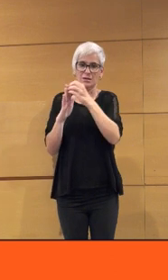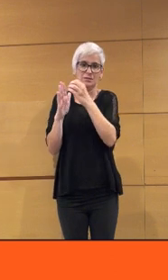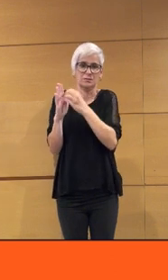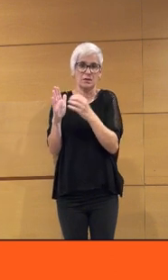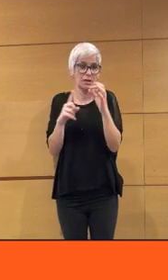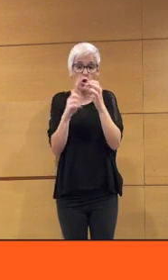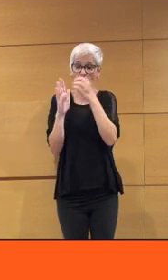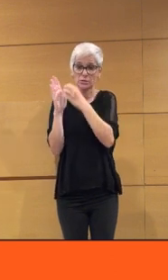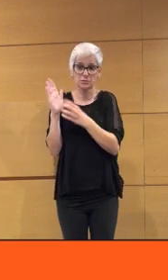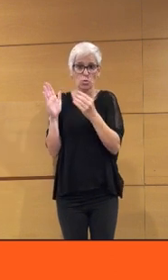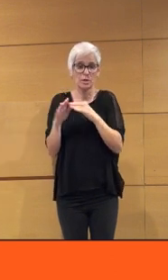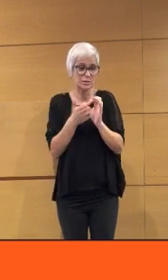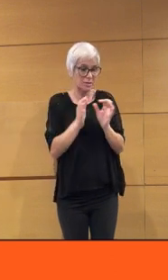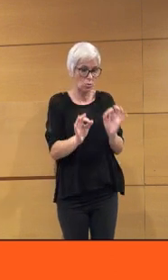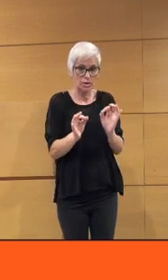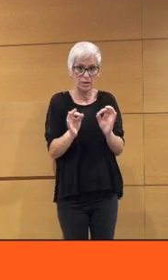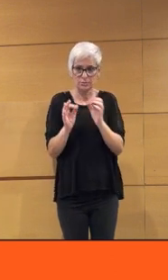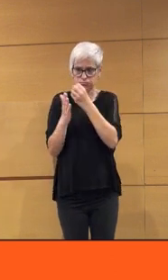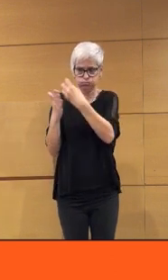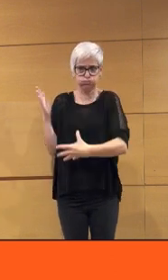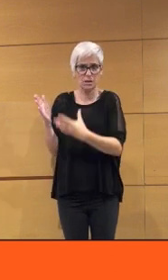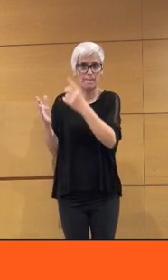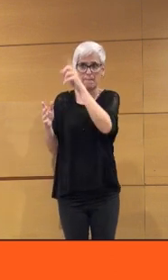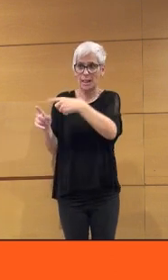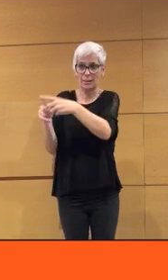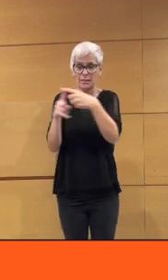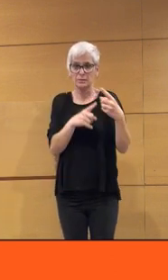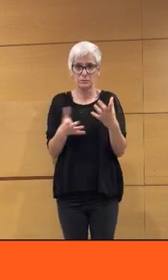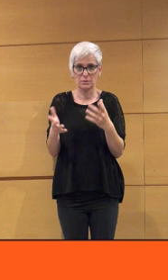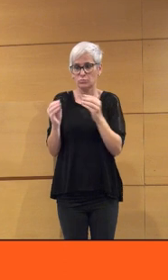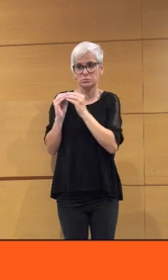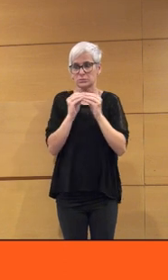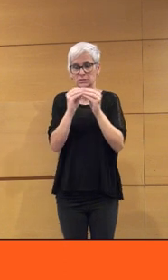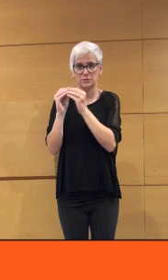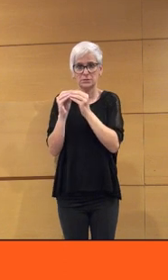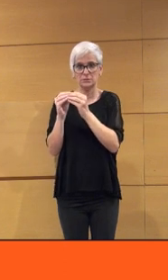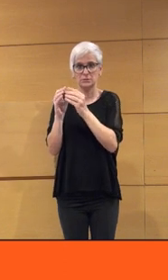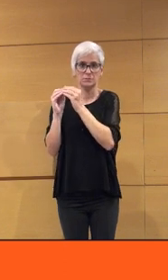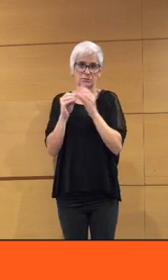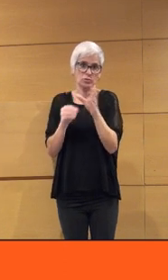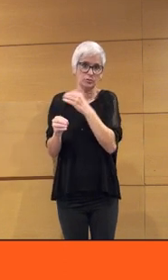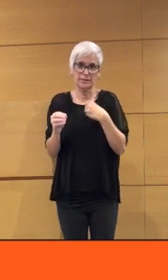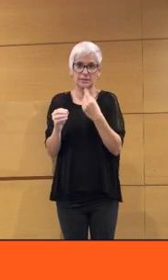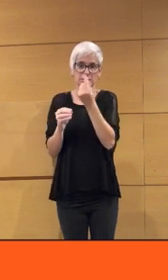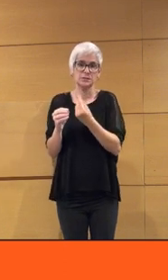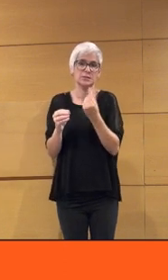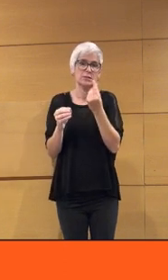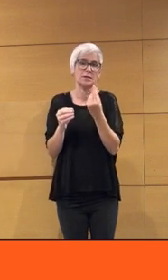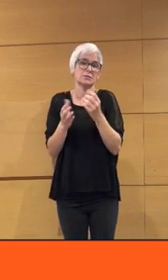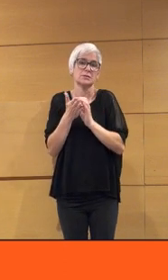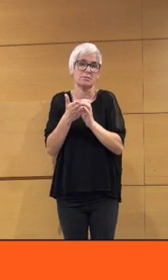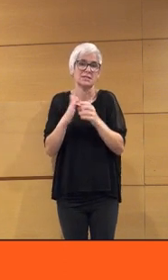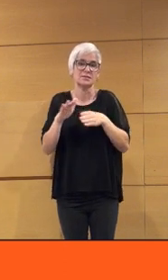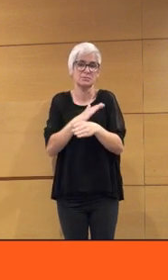vegades, per un servei en concret. O sigui, s'hauria d'intentar estandarditzar i universalitzar tota aquesta representació de serveis